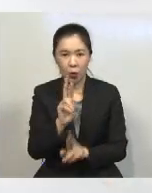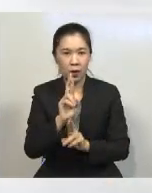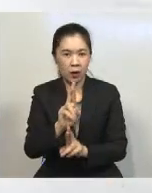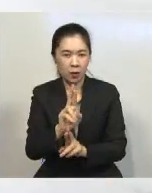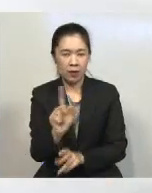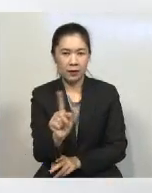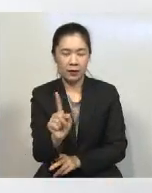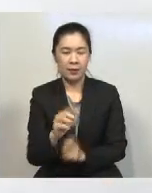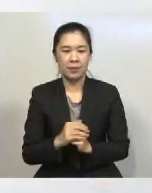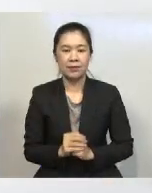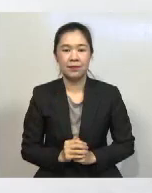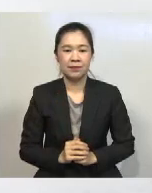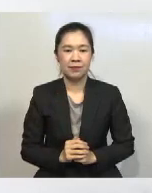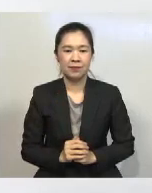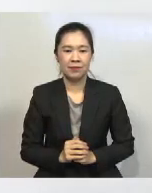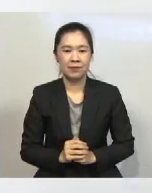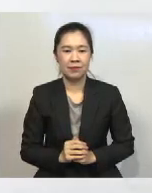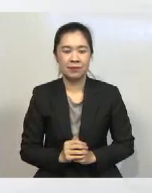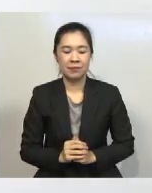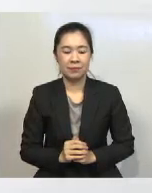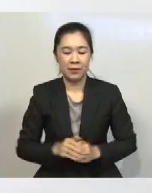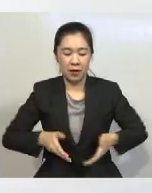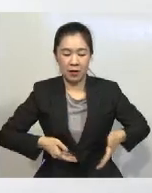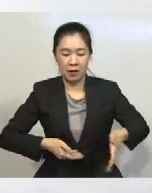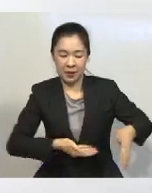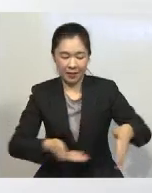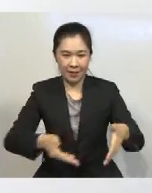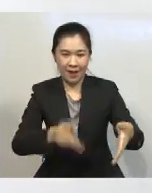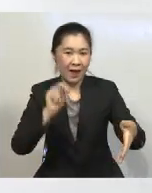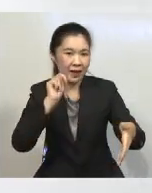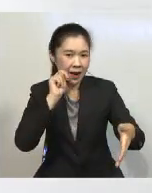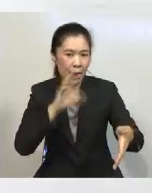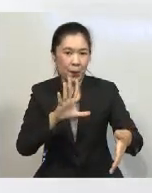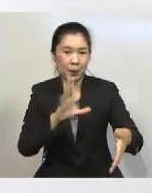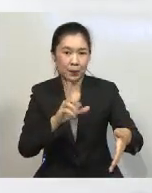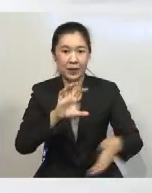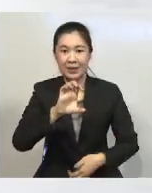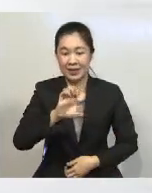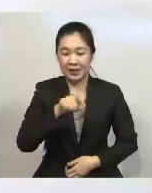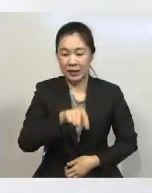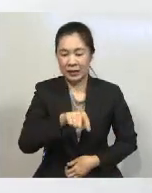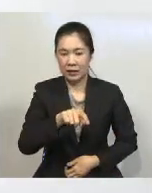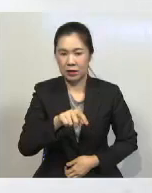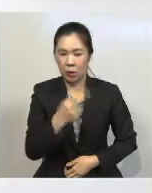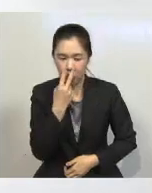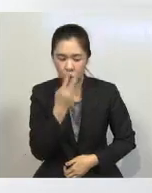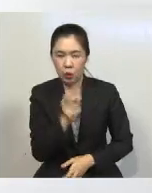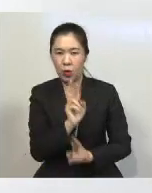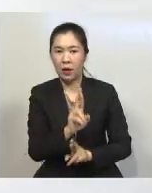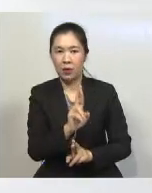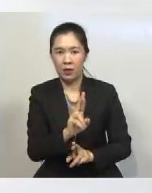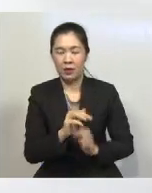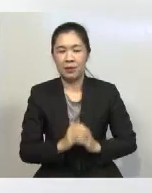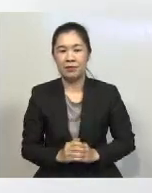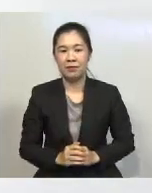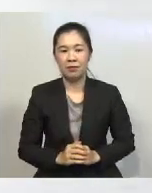วังบริเวณตามริมลำน้ำชีนะครับเดิมพื้นที่ของเรานี่น้ำจะท่วมเป็นน้ำจากลำเซบายนะครับแต่ตอน